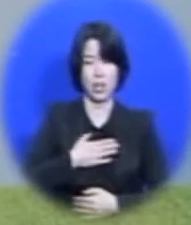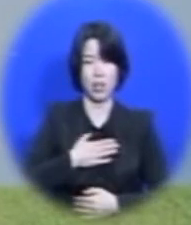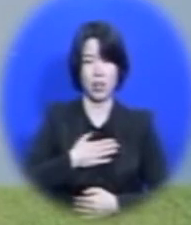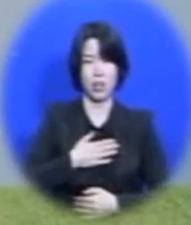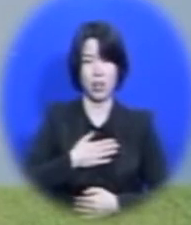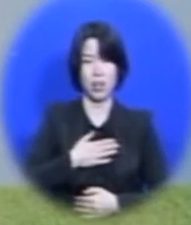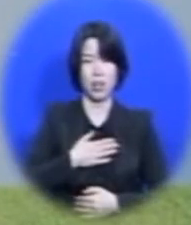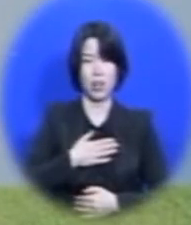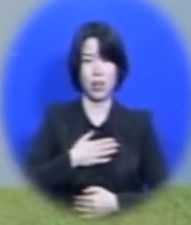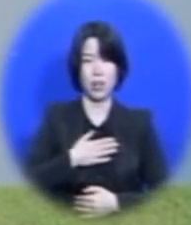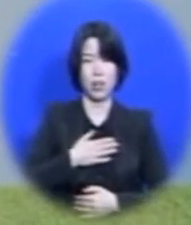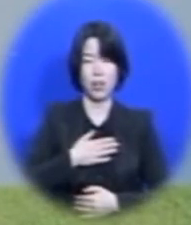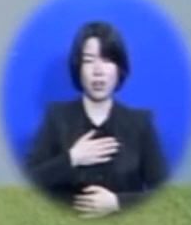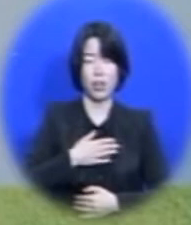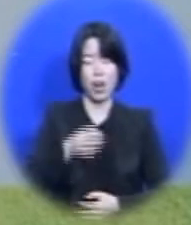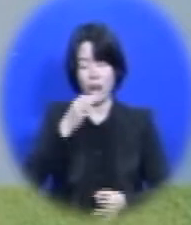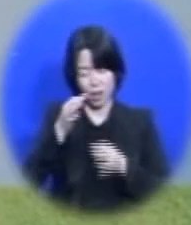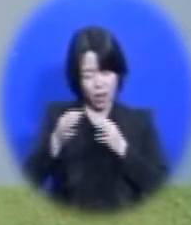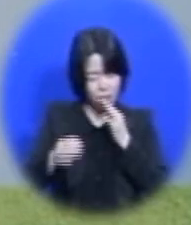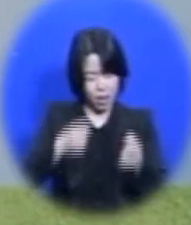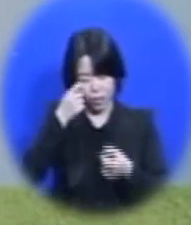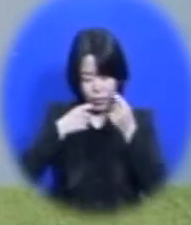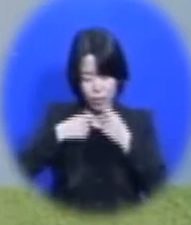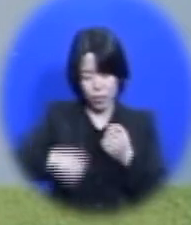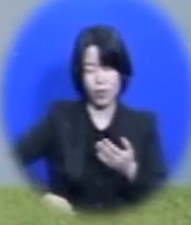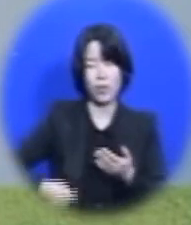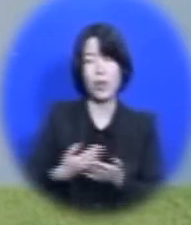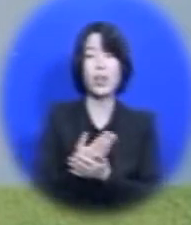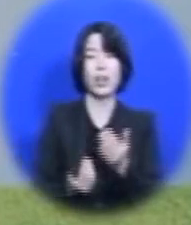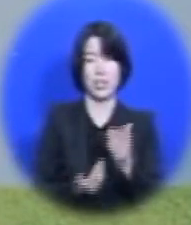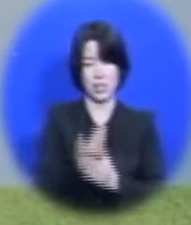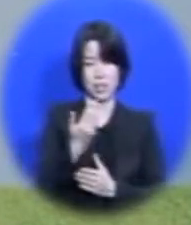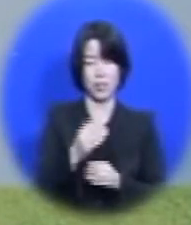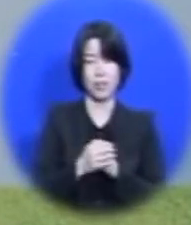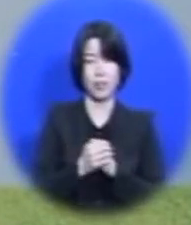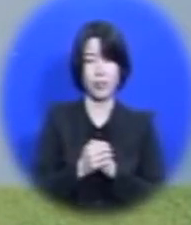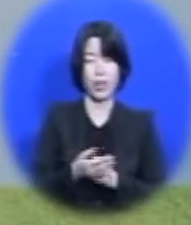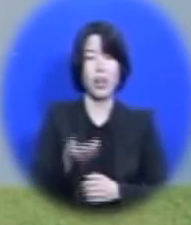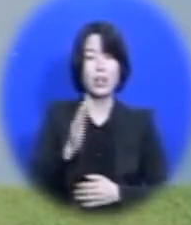통렬한 회개가 일어났습니다. 근데